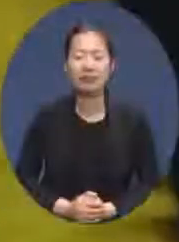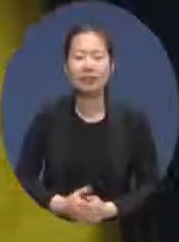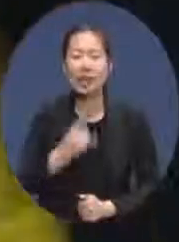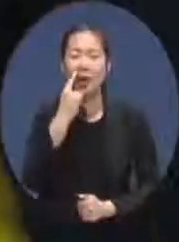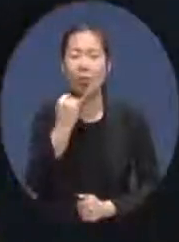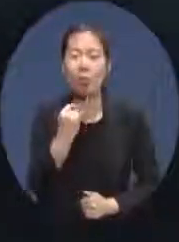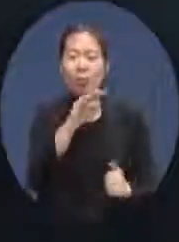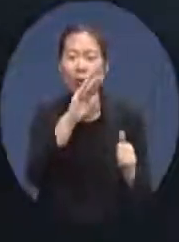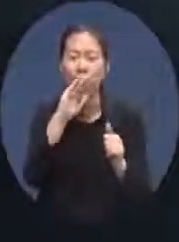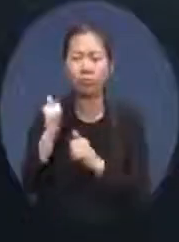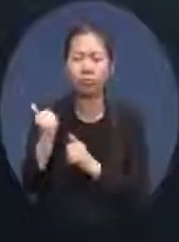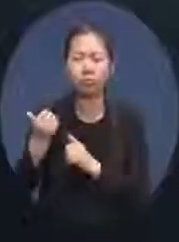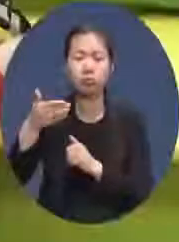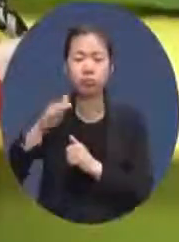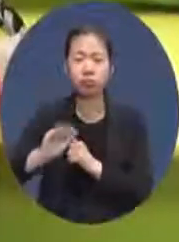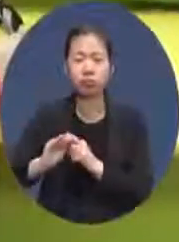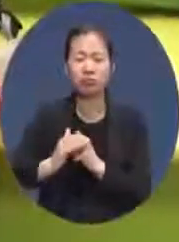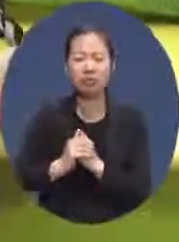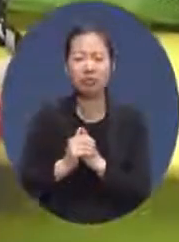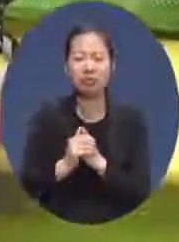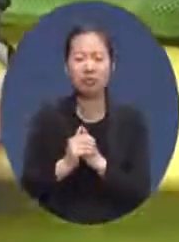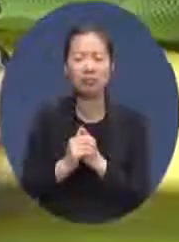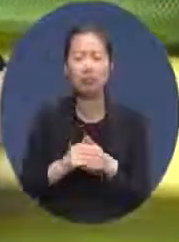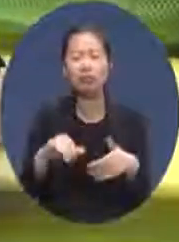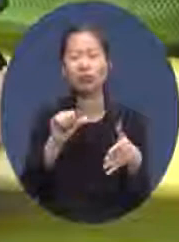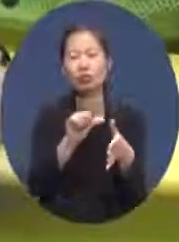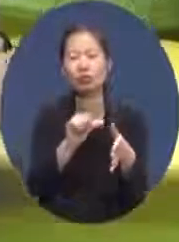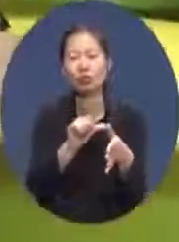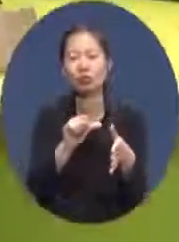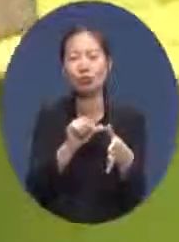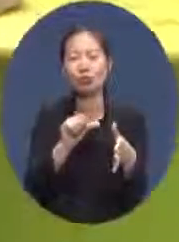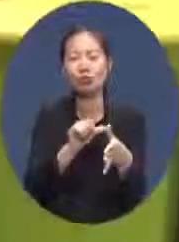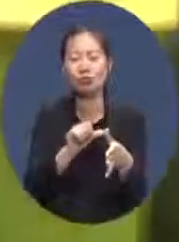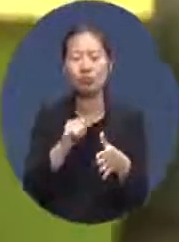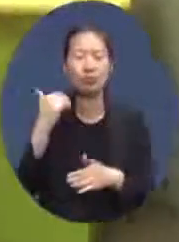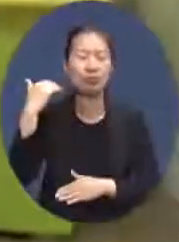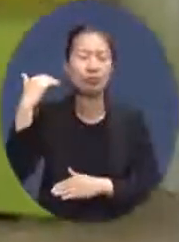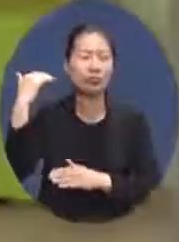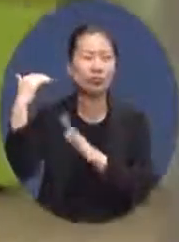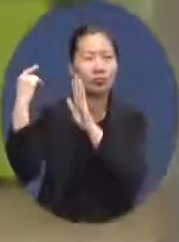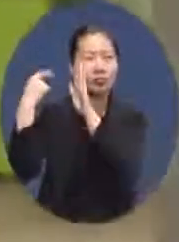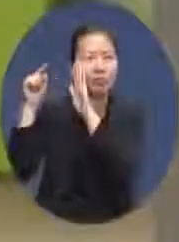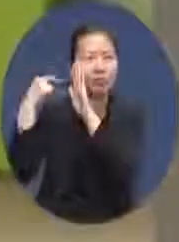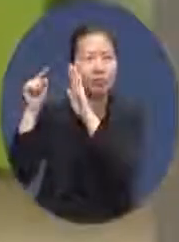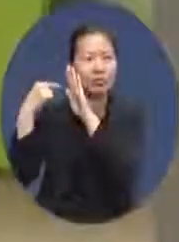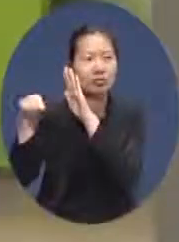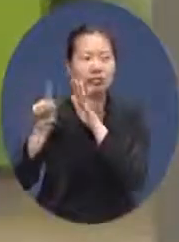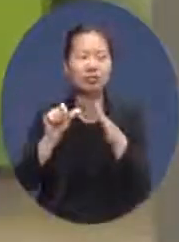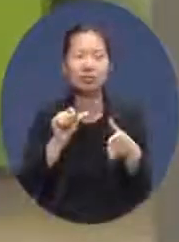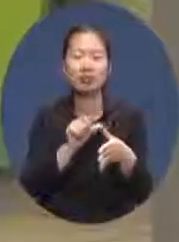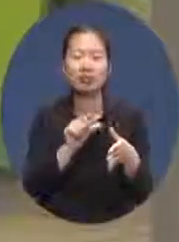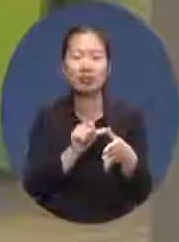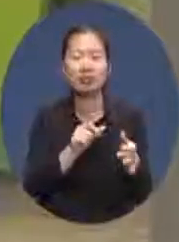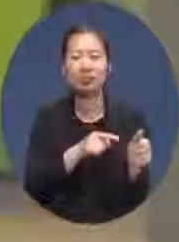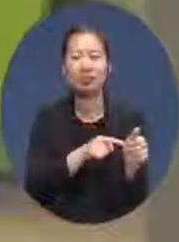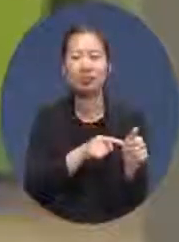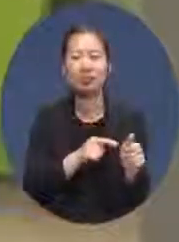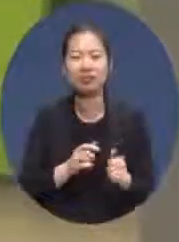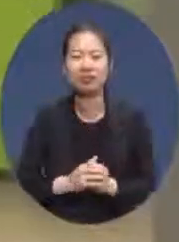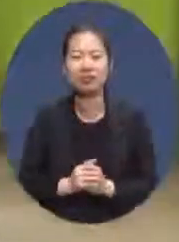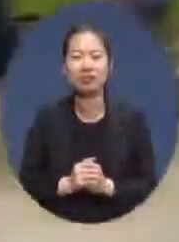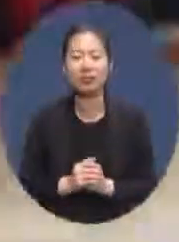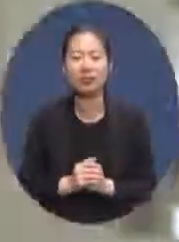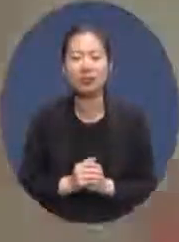엄마가 부르는데도 대장어 못 들은 척 딴청을 피우는 첫째. 배정호가 피자 만드는 건 어때?